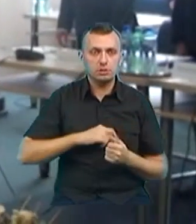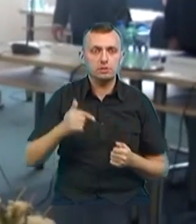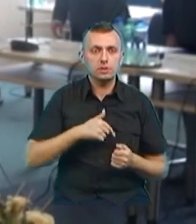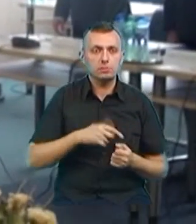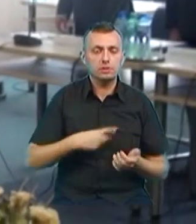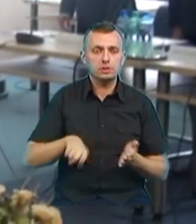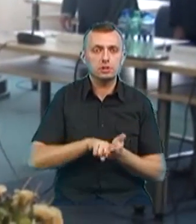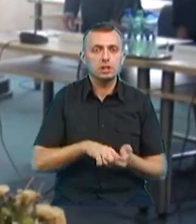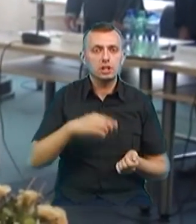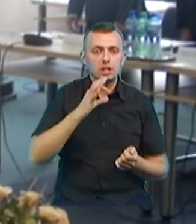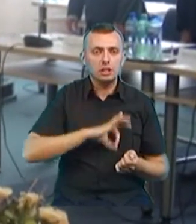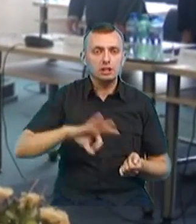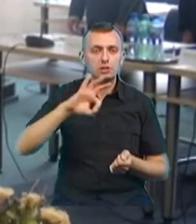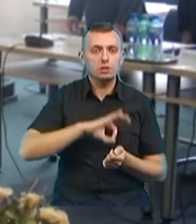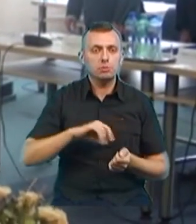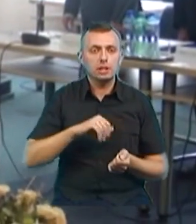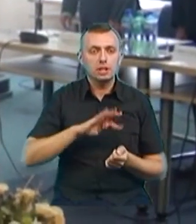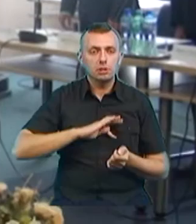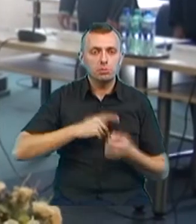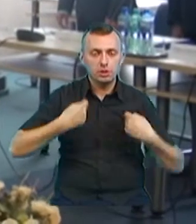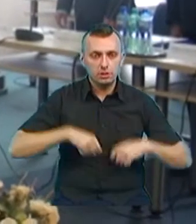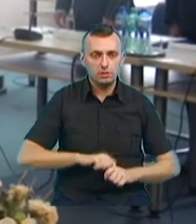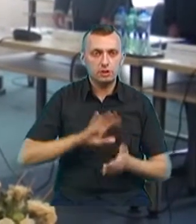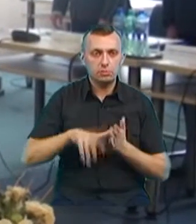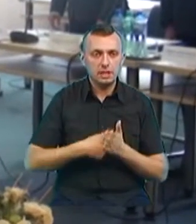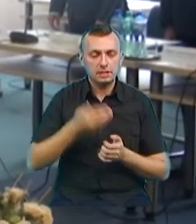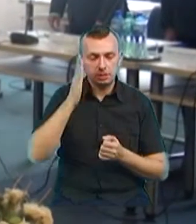na względzie dobro mojej gminy i jej mieszkańców.